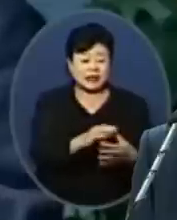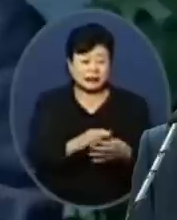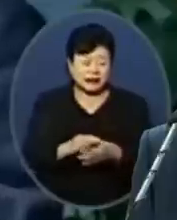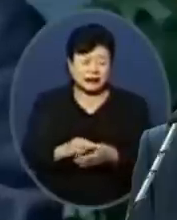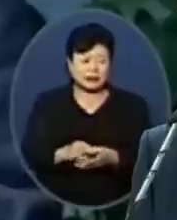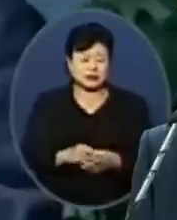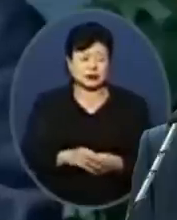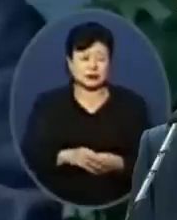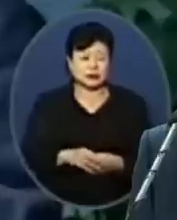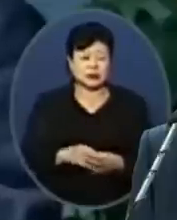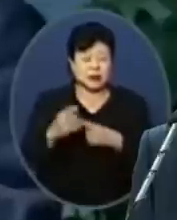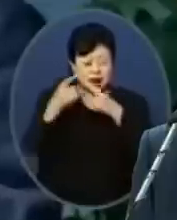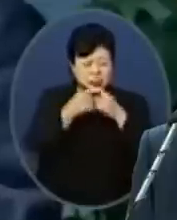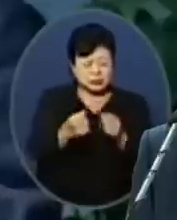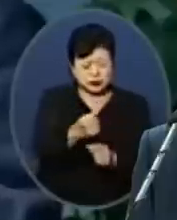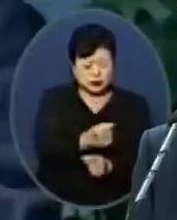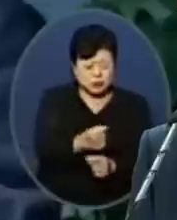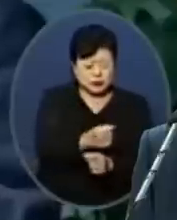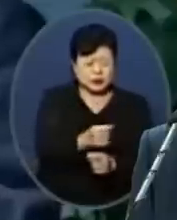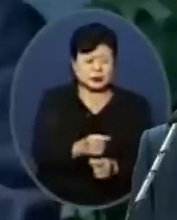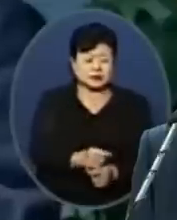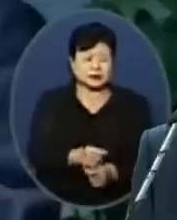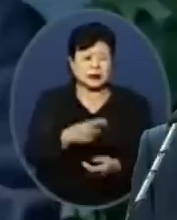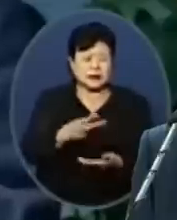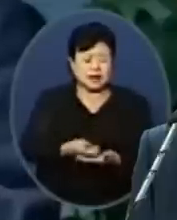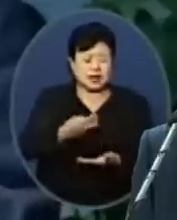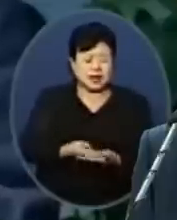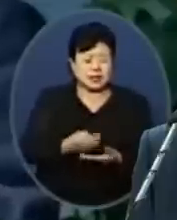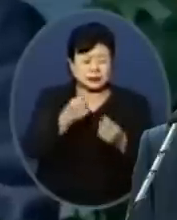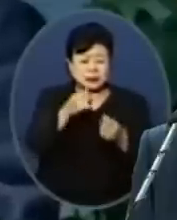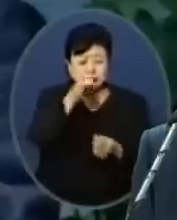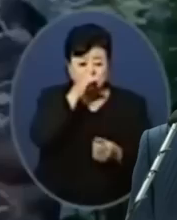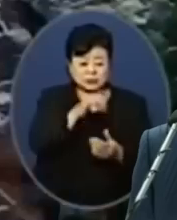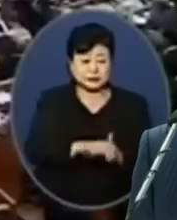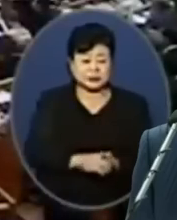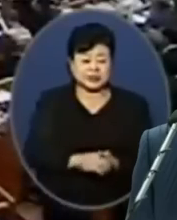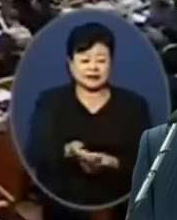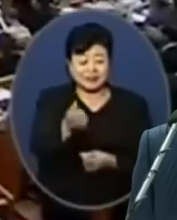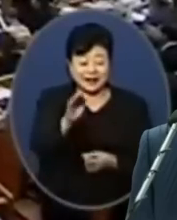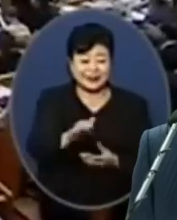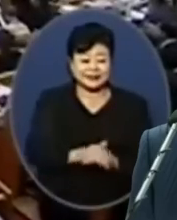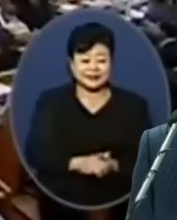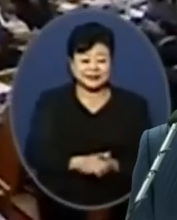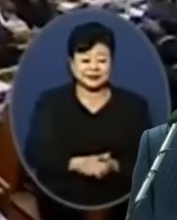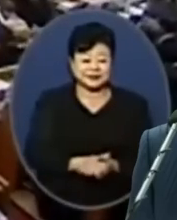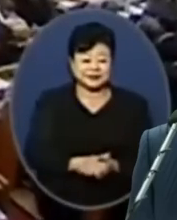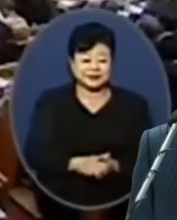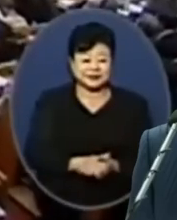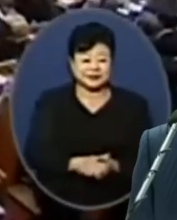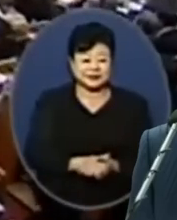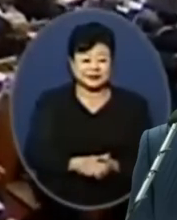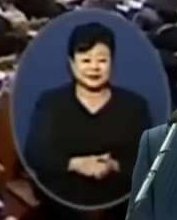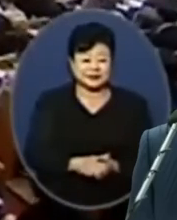끌려갔고 허물의 올무에 걸려서 발부둥치며 살았습니다. 그런데